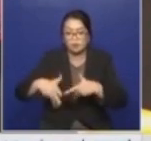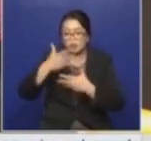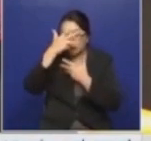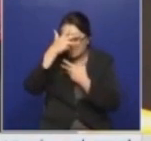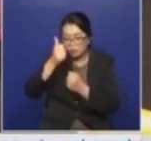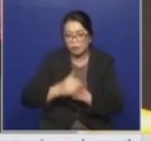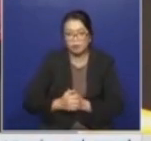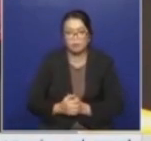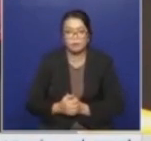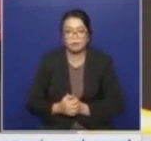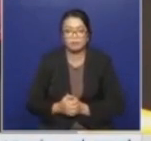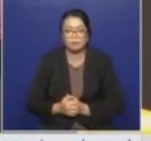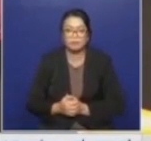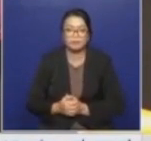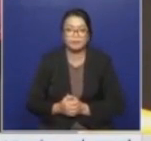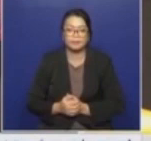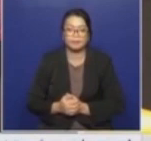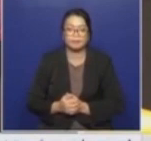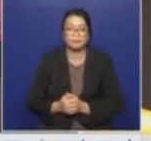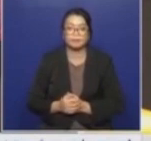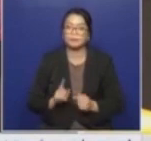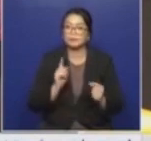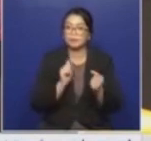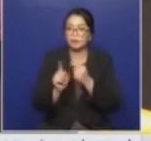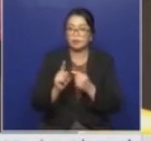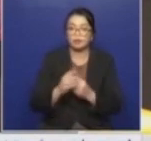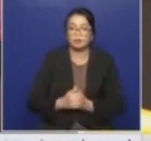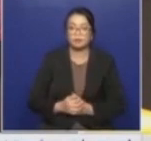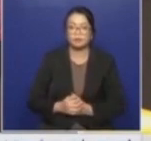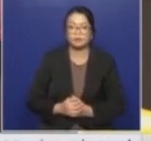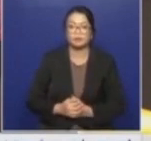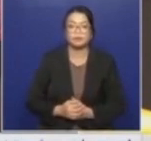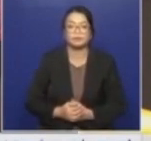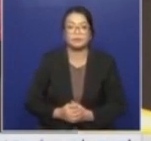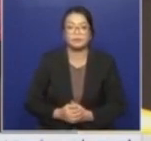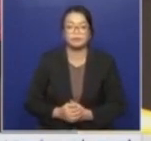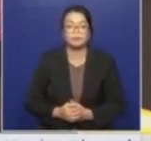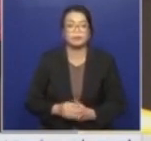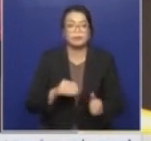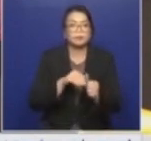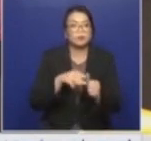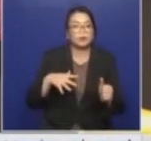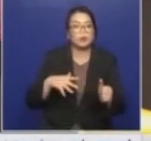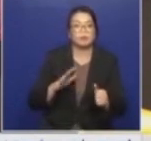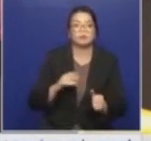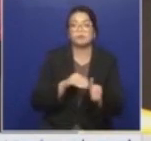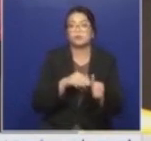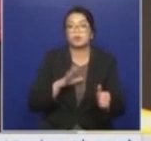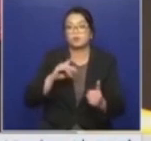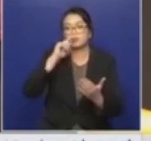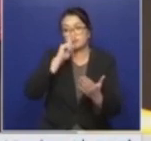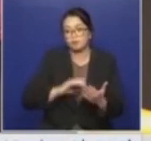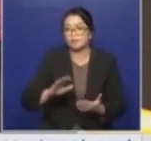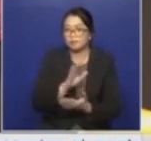ความสำคัญต่อพี่น้องประชาชนอย่างจริงจังท่านประธานครับโดยเฉพาะอย่างยิ่งถัดจากนั้นนะครับ